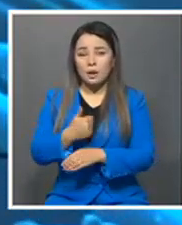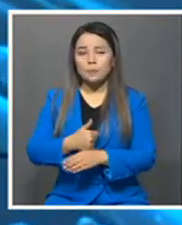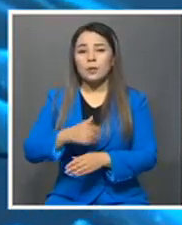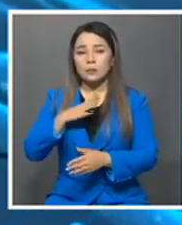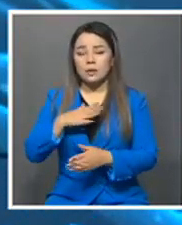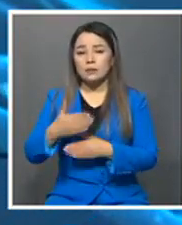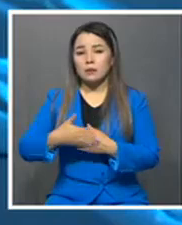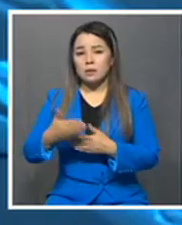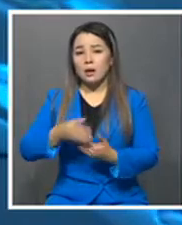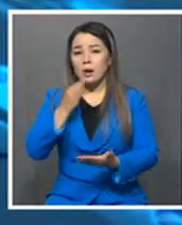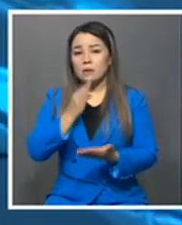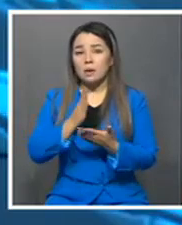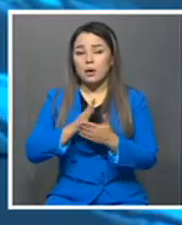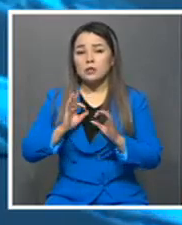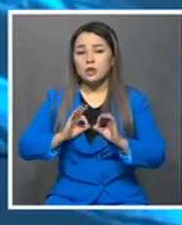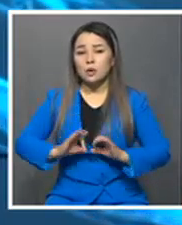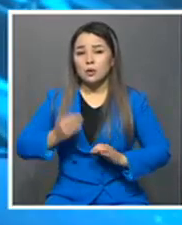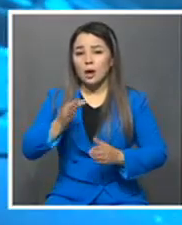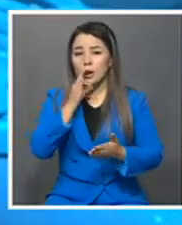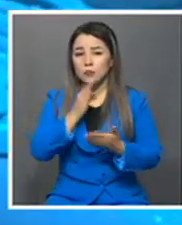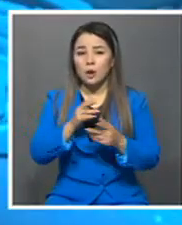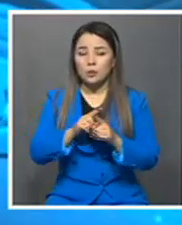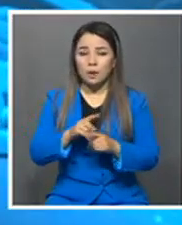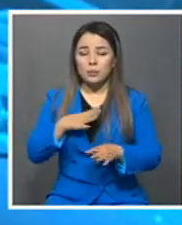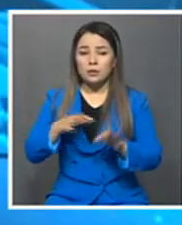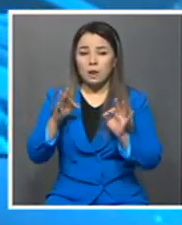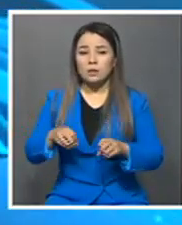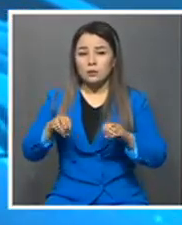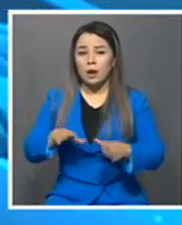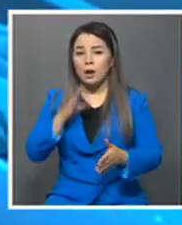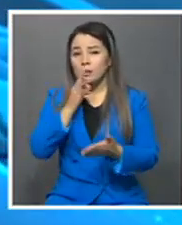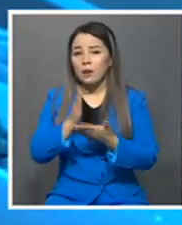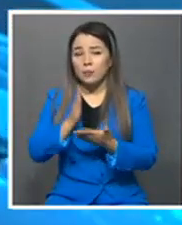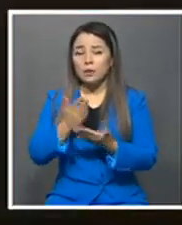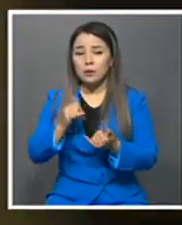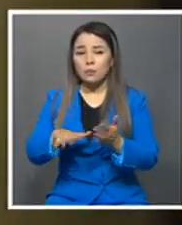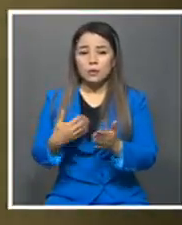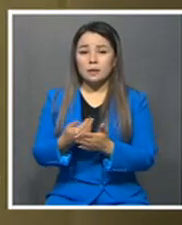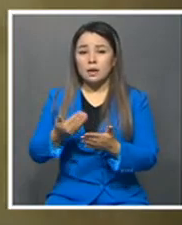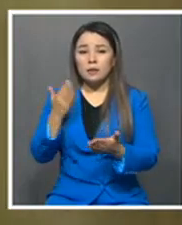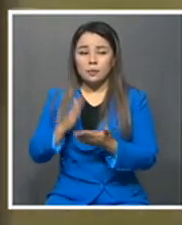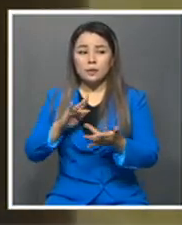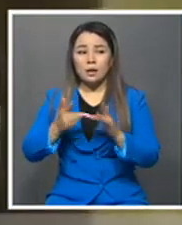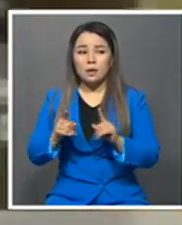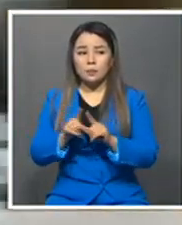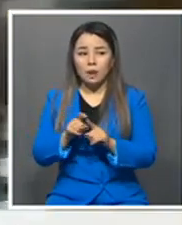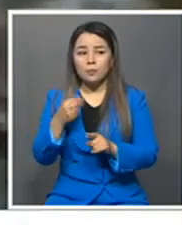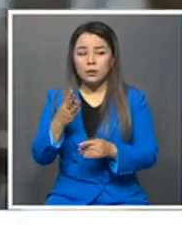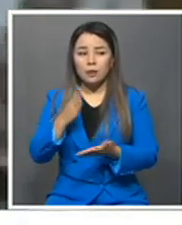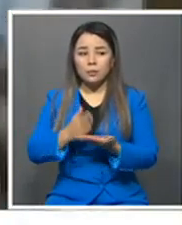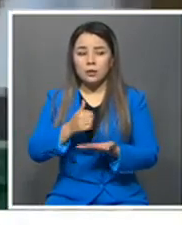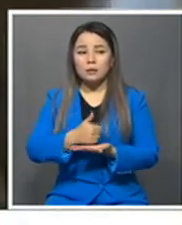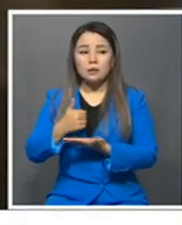жарияланды. Шенеуніктің тәртібін қараған облыстық әдеп кеңесі осындай шешім шығарды. Айта кетейік, бұған дейін әлеуметтік желіде әкімнің бірнеше